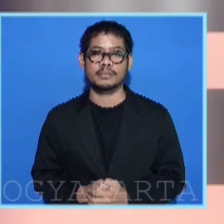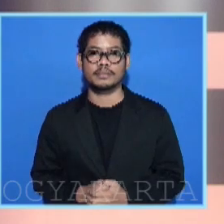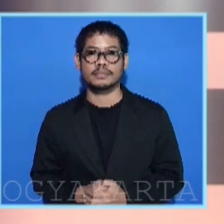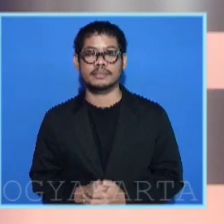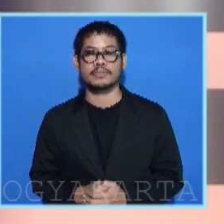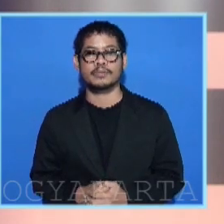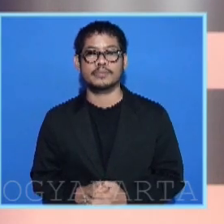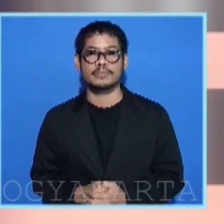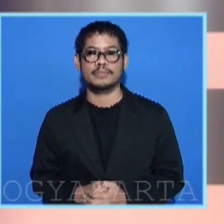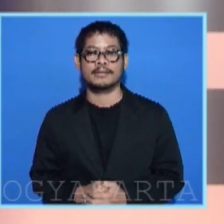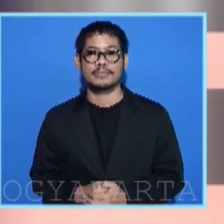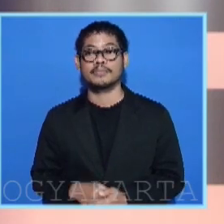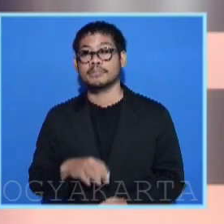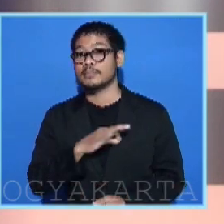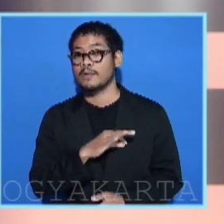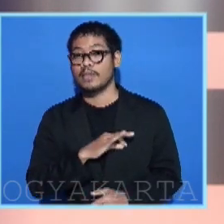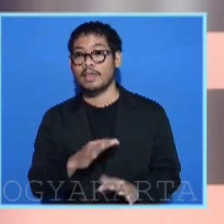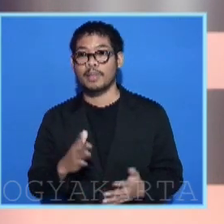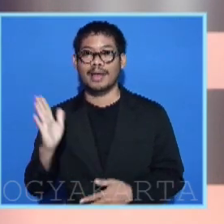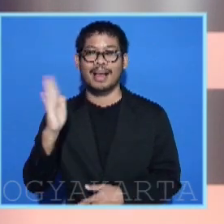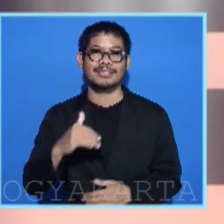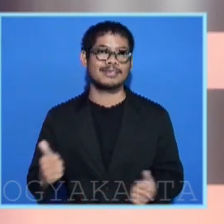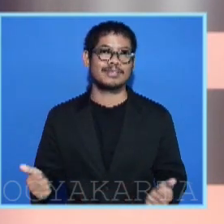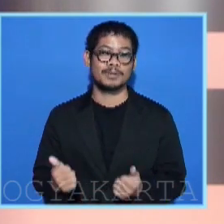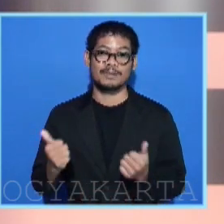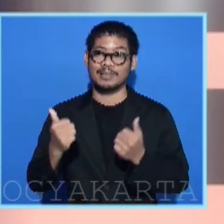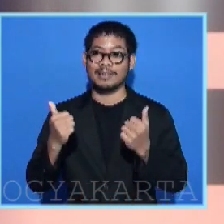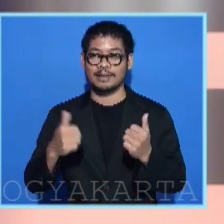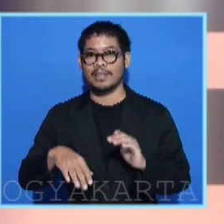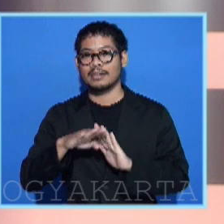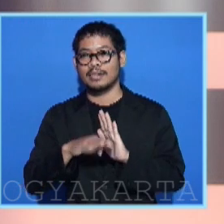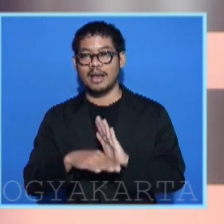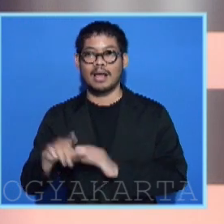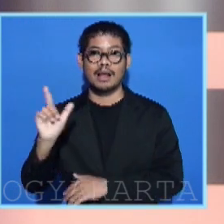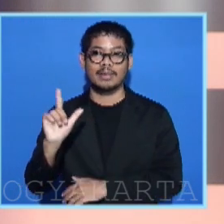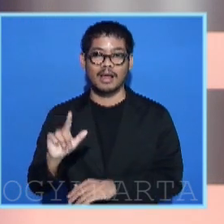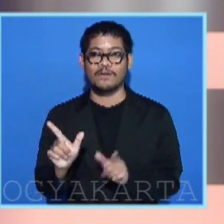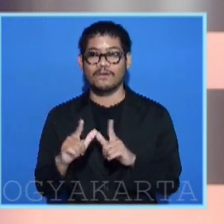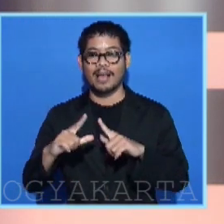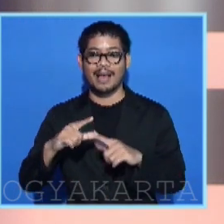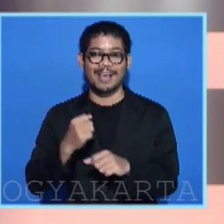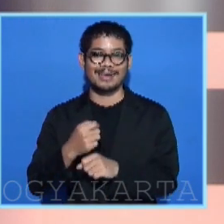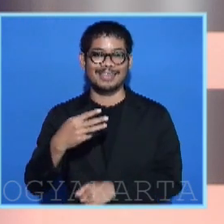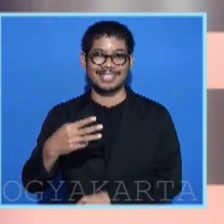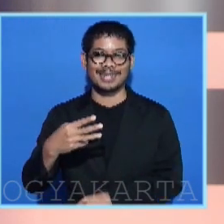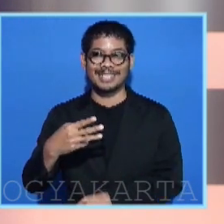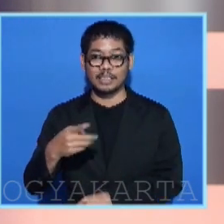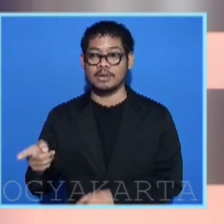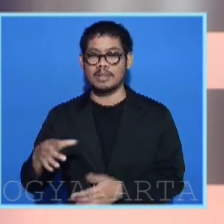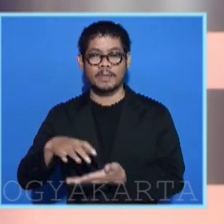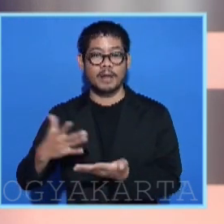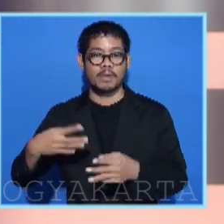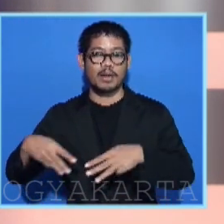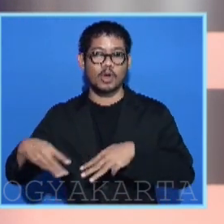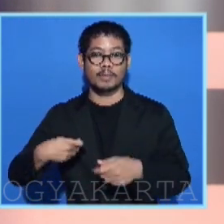memanfaatkan momentum menyambut hari keistimewaan dan agenda Selasa Wage yang merupakan hari libur pedagang Malioboro digelar kegiatan